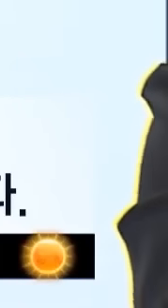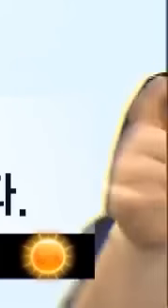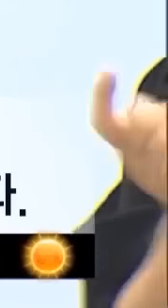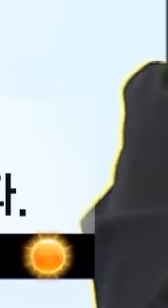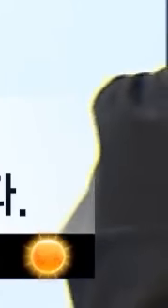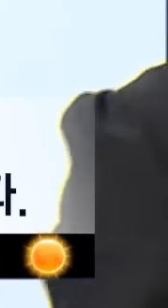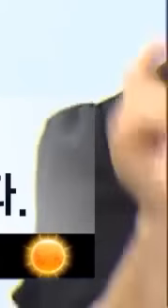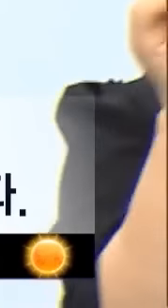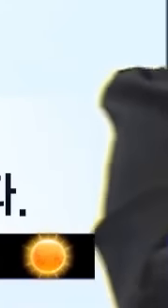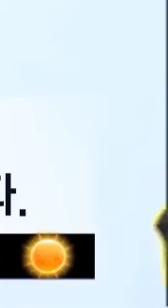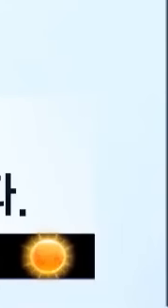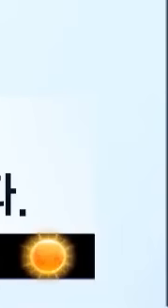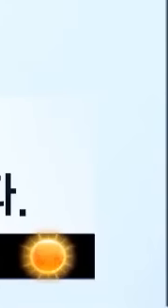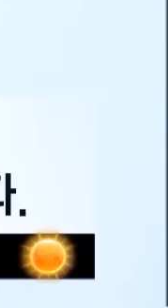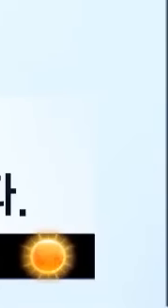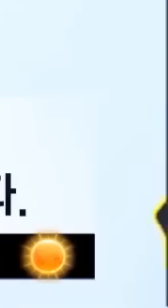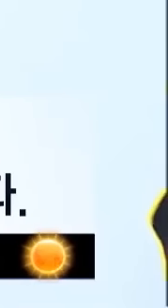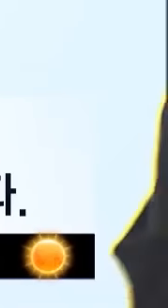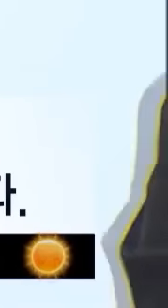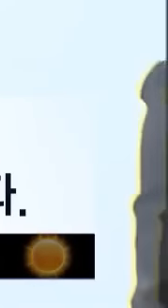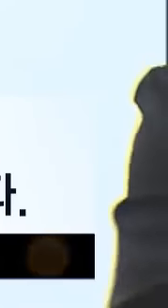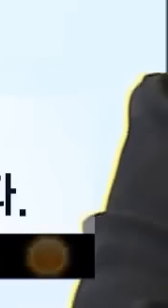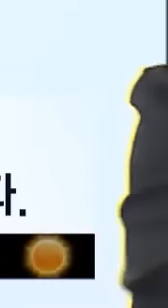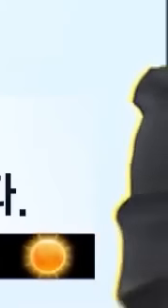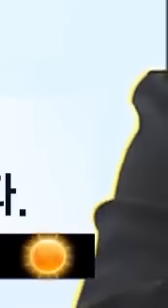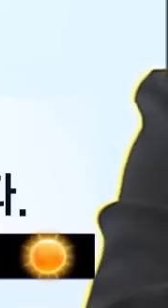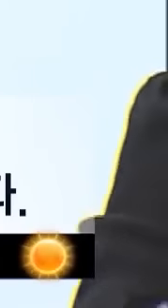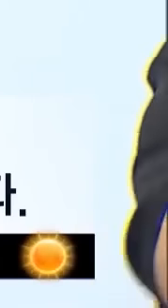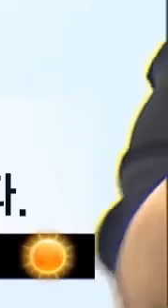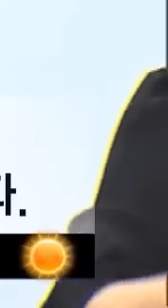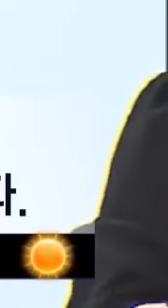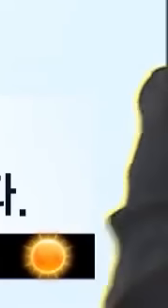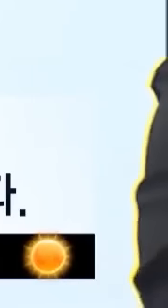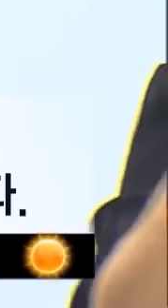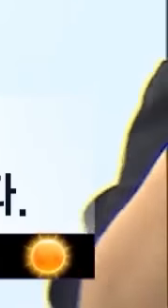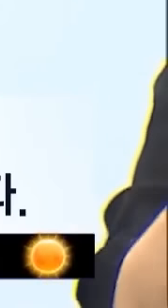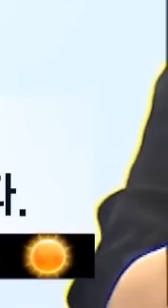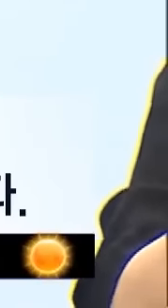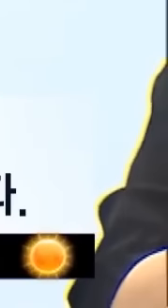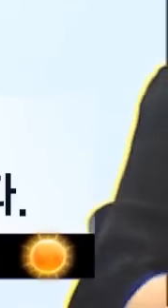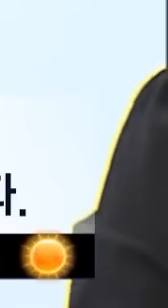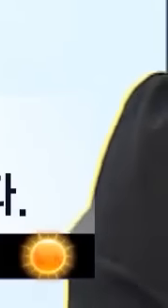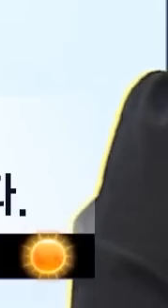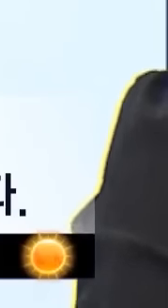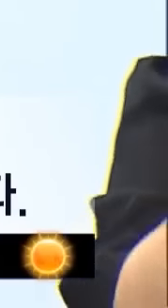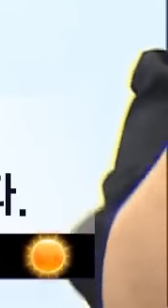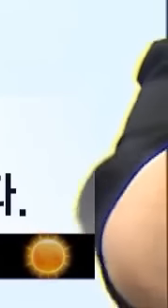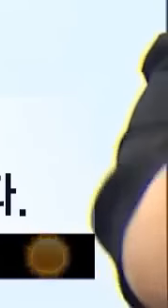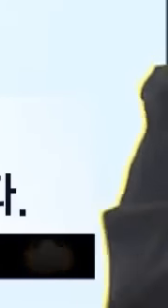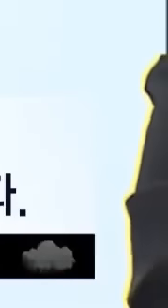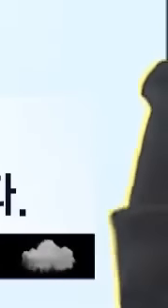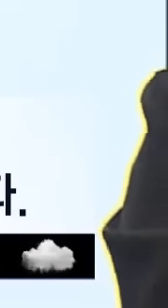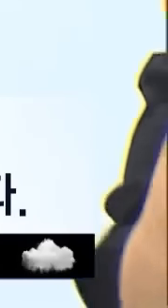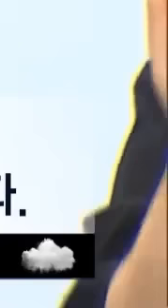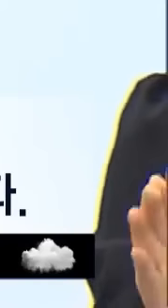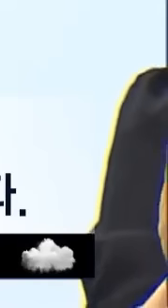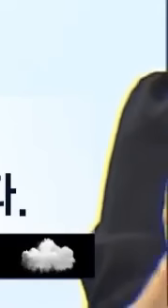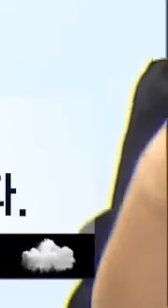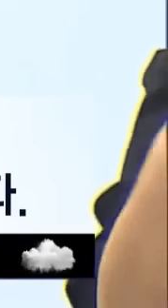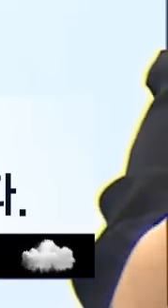이용을 양보하는 국민 여러분의 높은 시민의식이 함께 작용하여 연휴 기간 응급의료